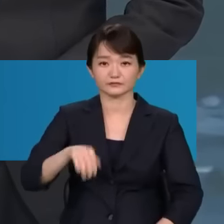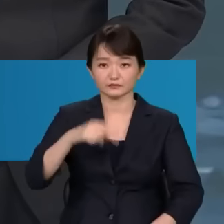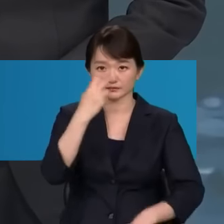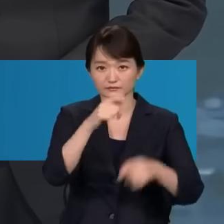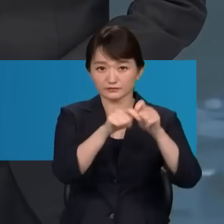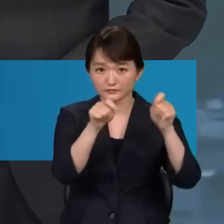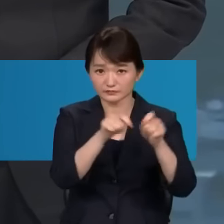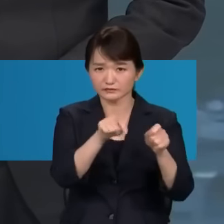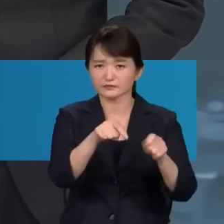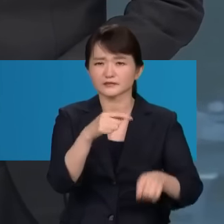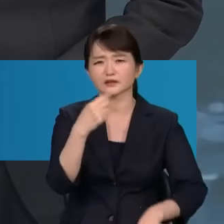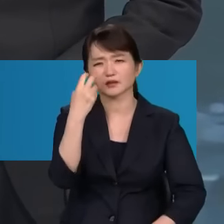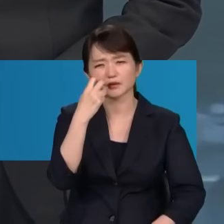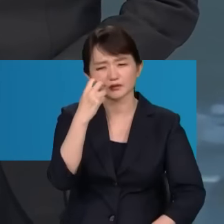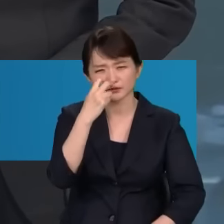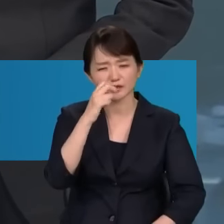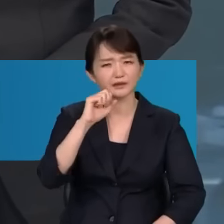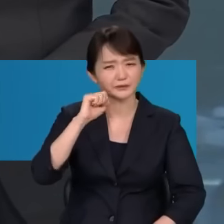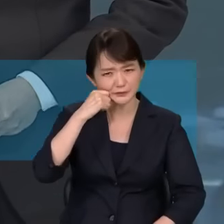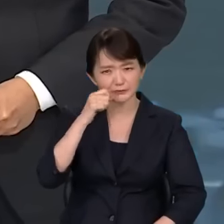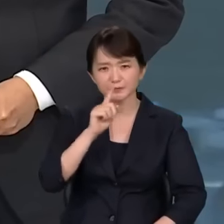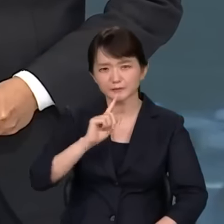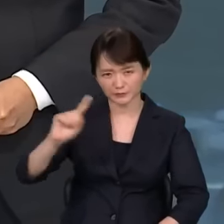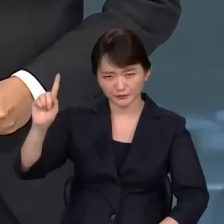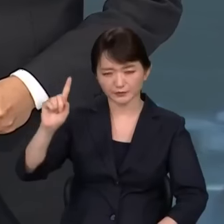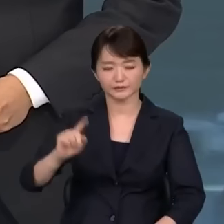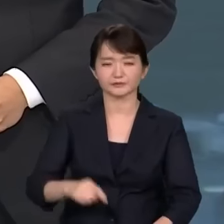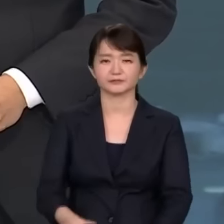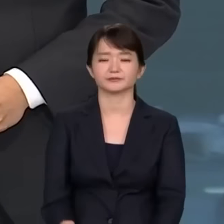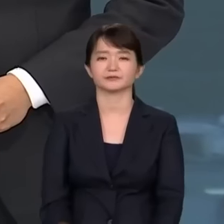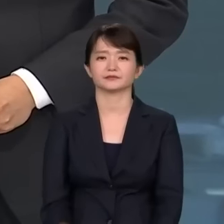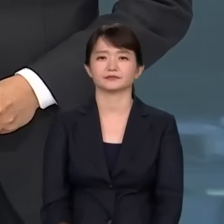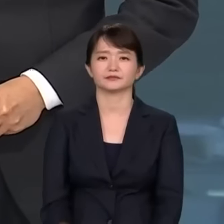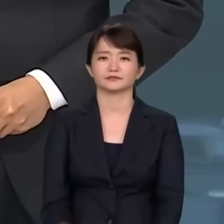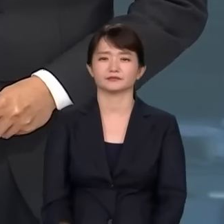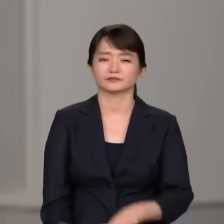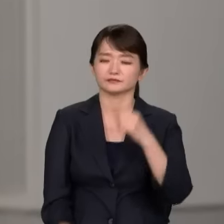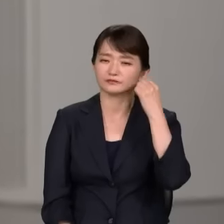수사팀은 이 역시 어렵다고 보고한 걸로 파악됐습니다. 이 소식은 박병현 기자입니다.